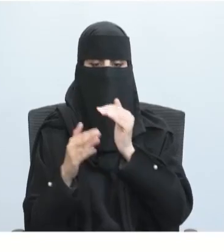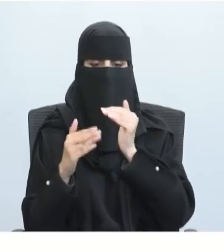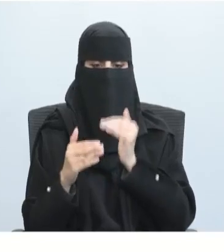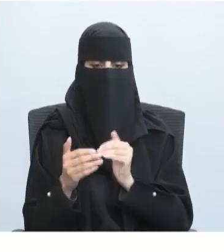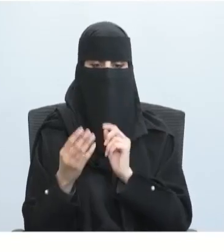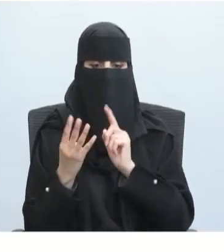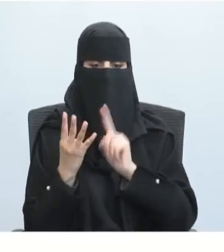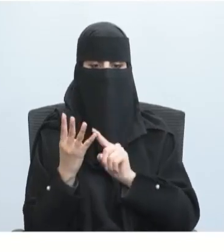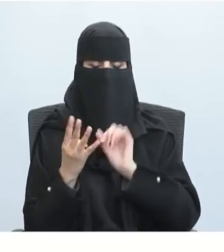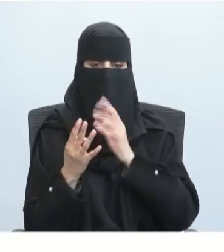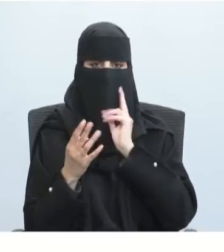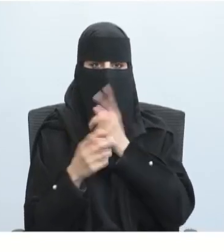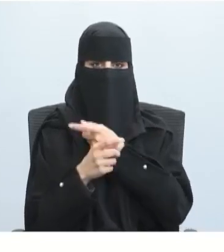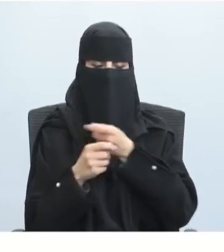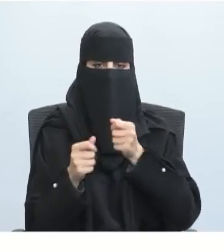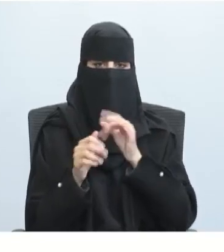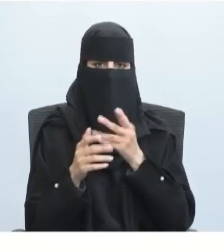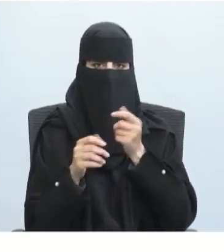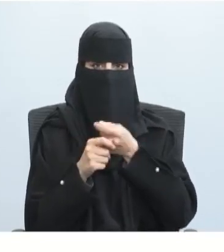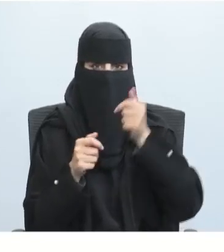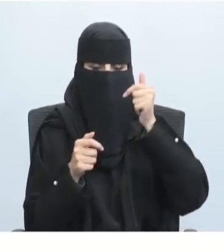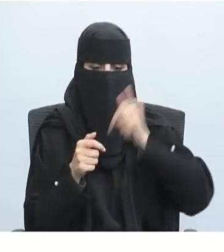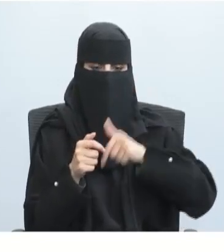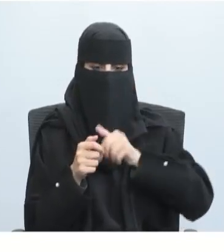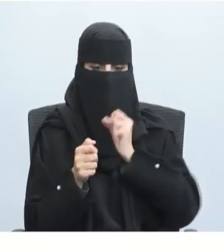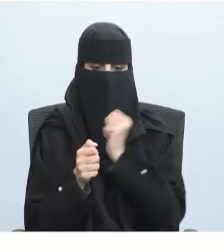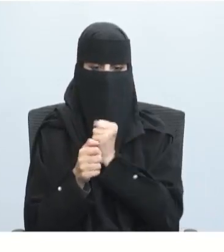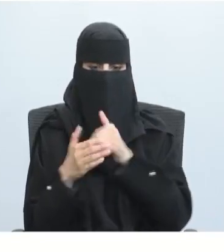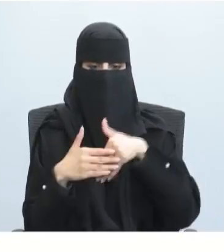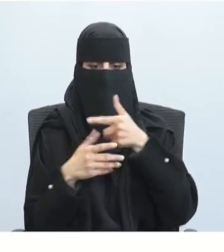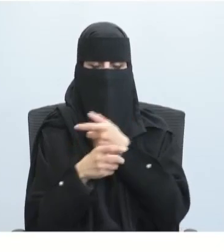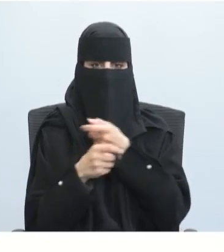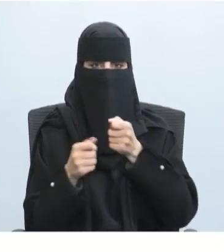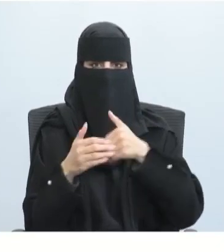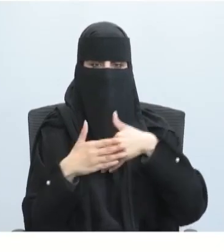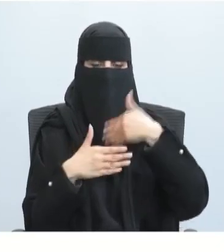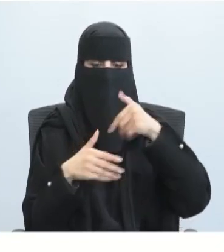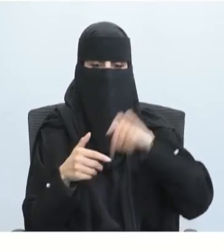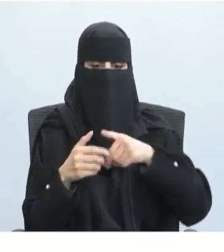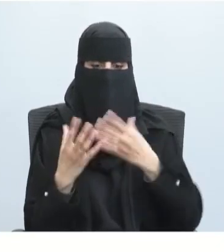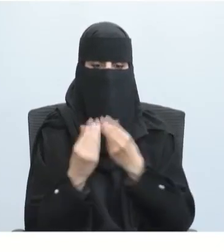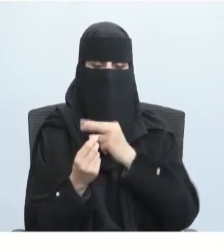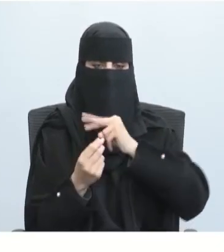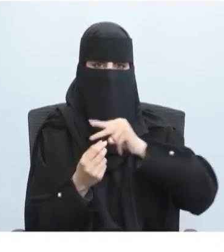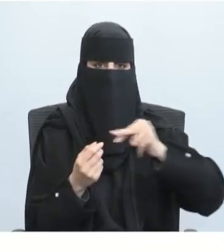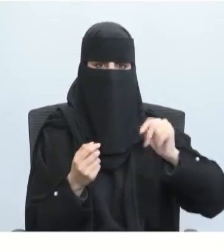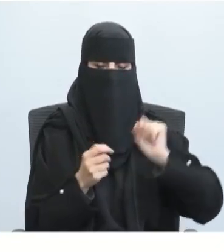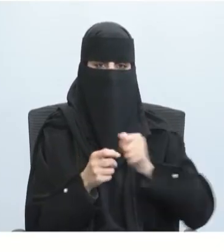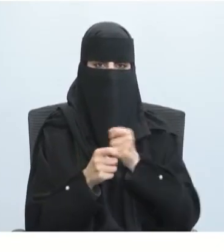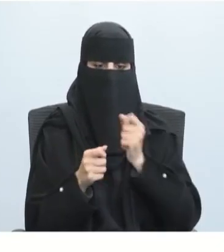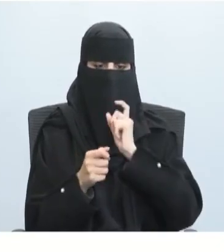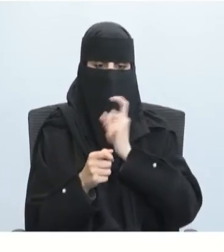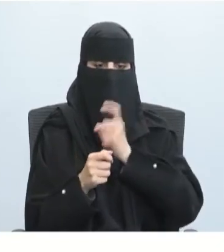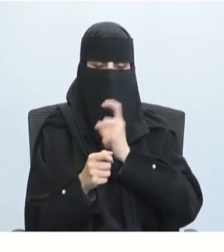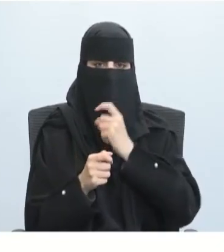ذلك تحدثنا عن حساب القيمه الحاليه لمبلغ واحد ومن ثم تحدثنا ايضا القيمه الحاليه لسلسله من